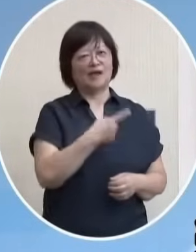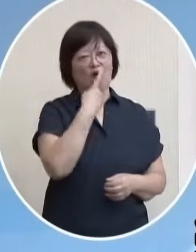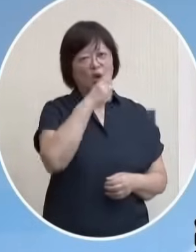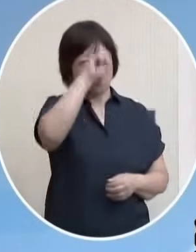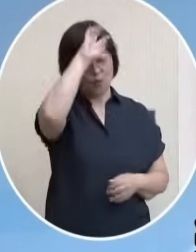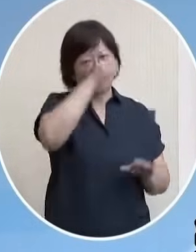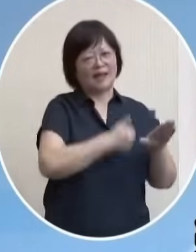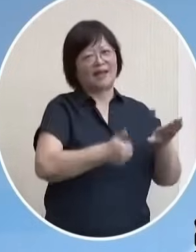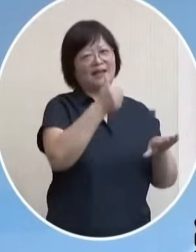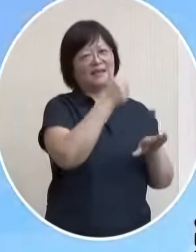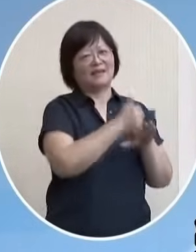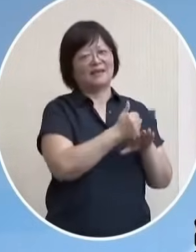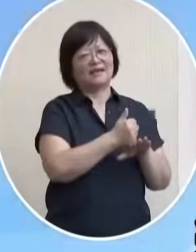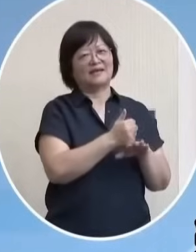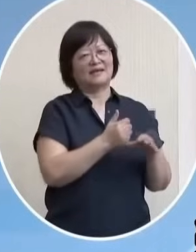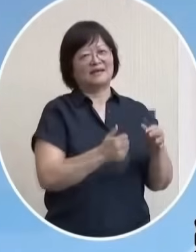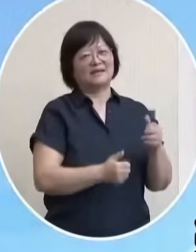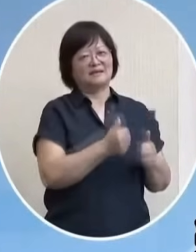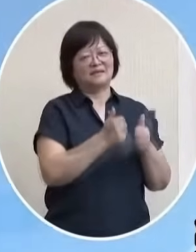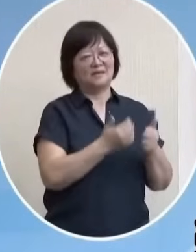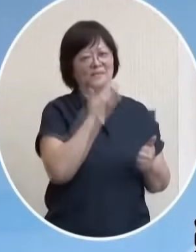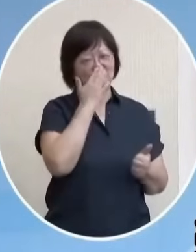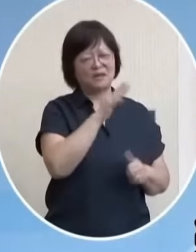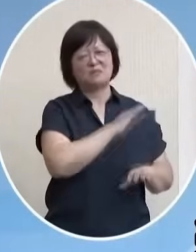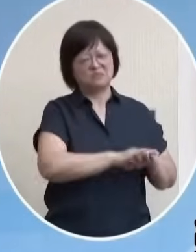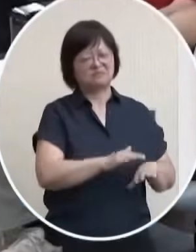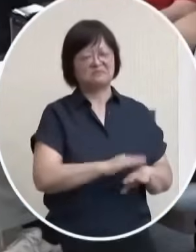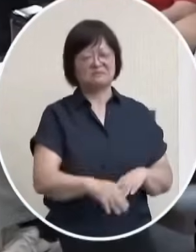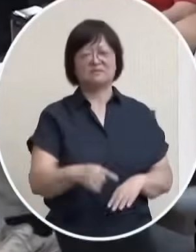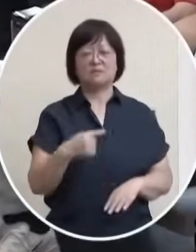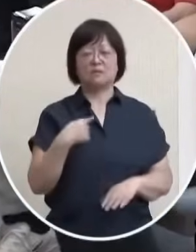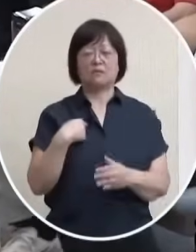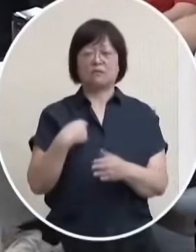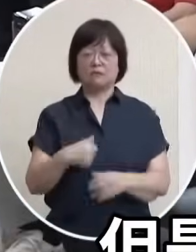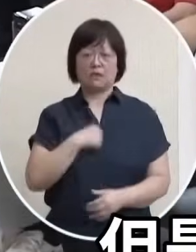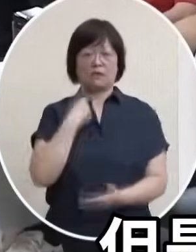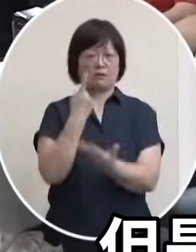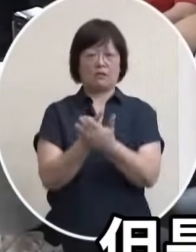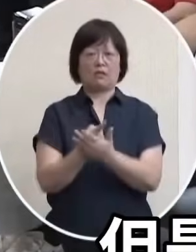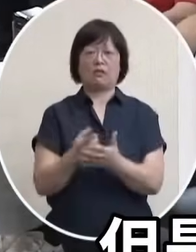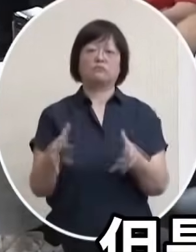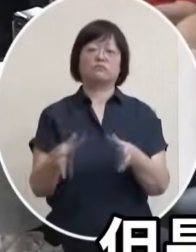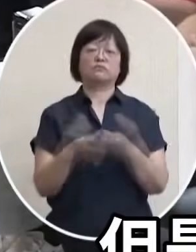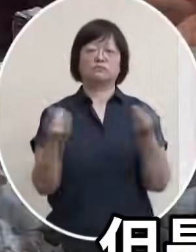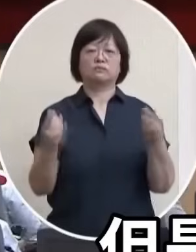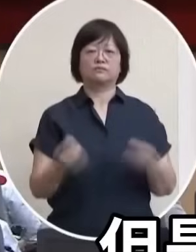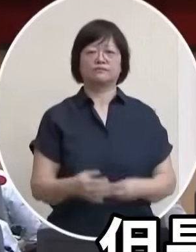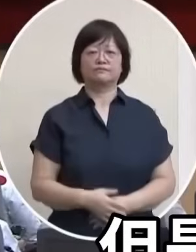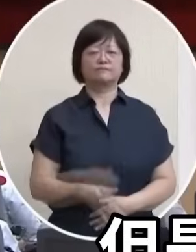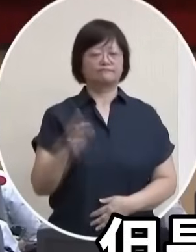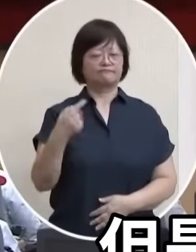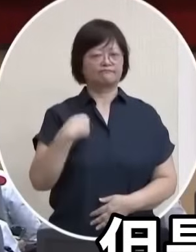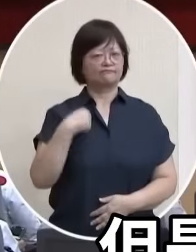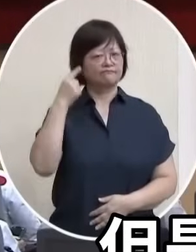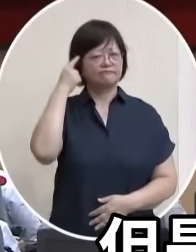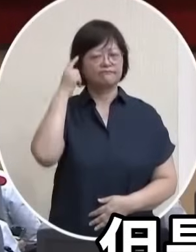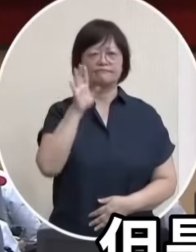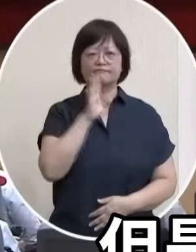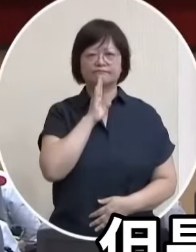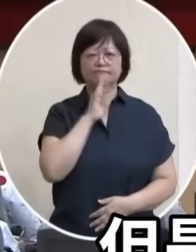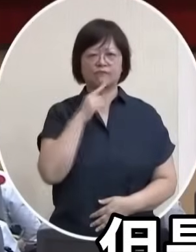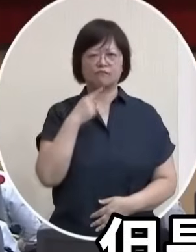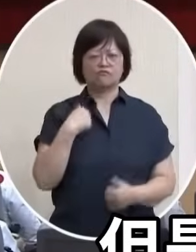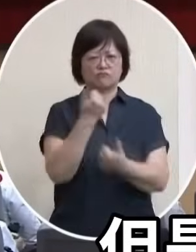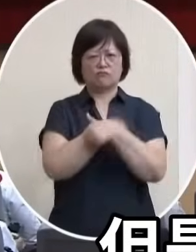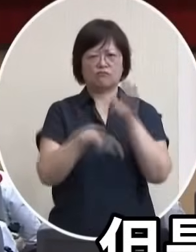我郭台铭本来没必要选，但是郭台铭所代表的中间